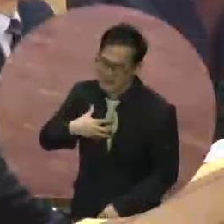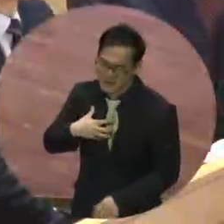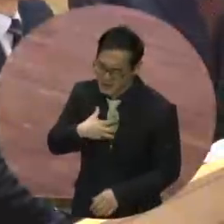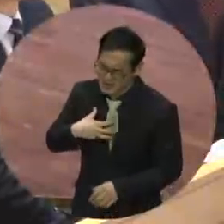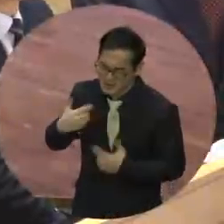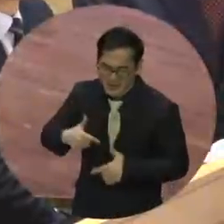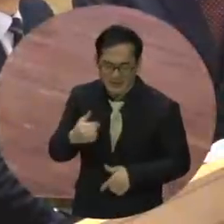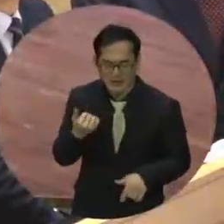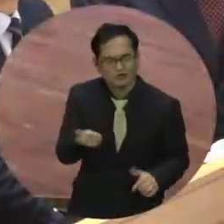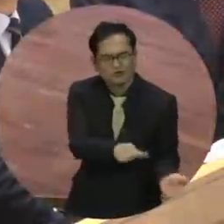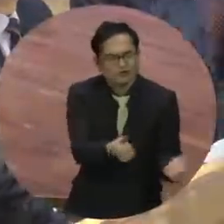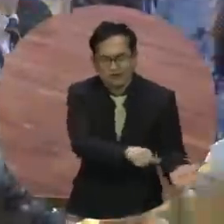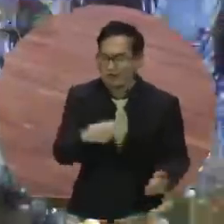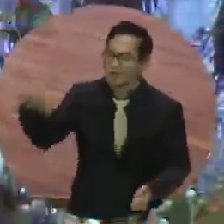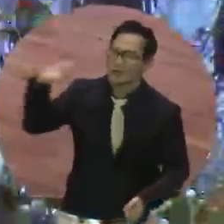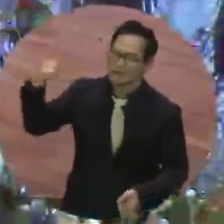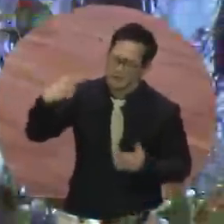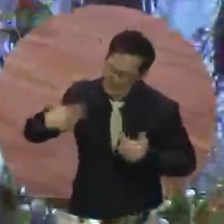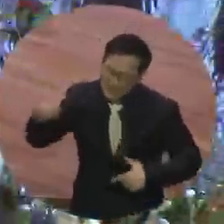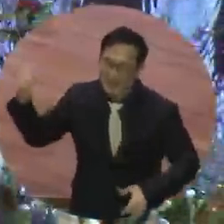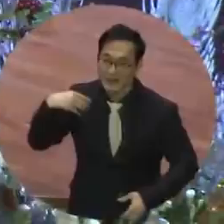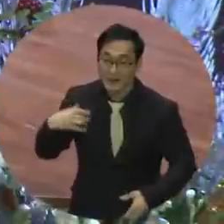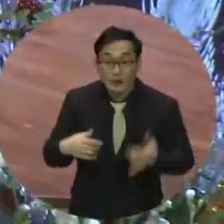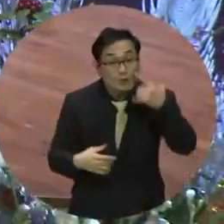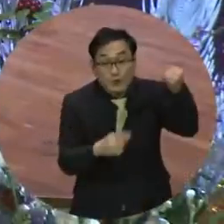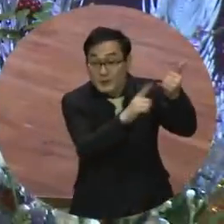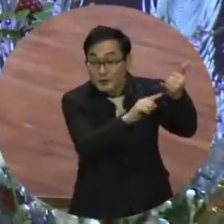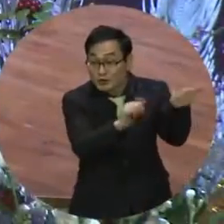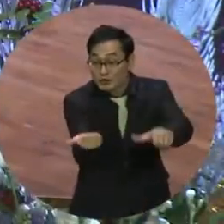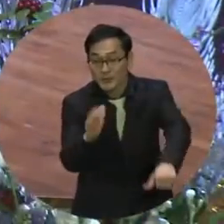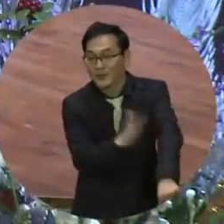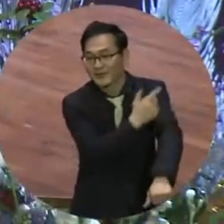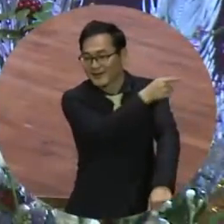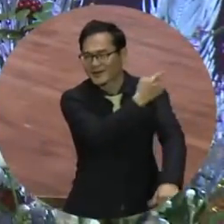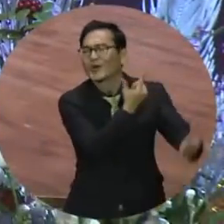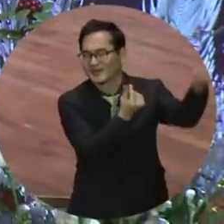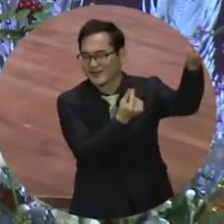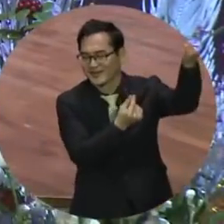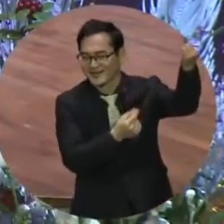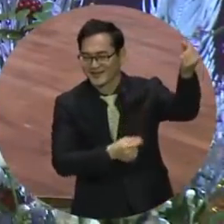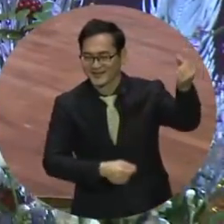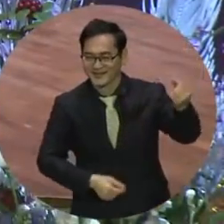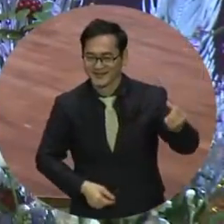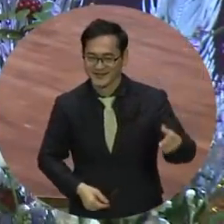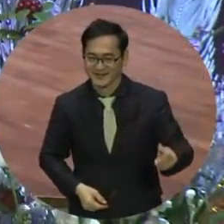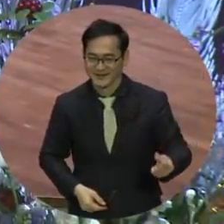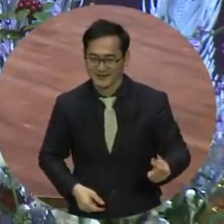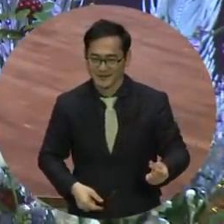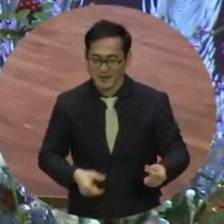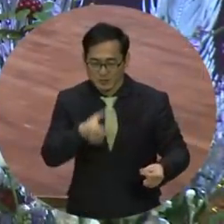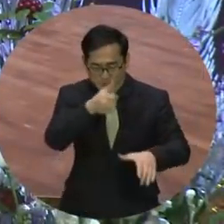왜 똑같아요. 부모님이 물에 빠져 죽는다고 수영 못하니까 전혀 못합니다.